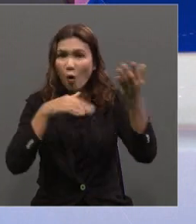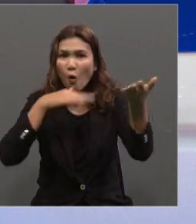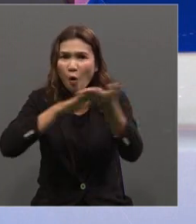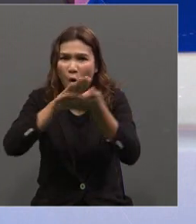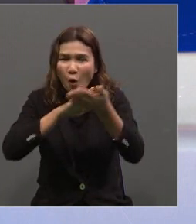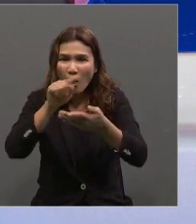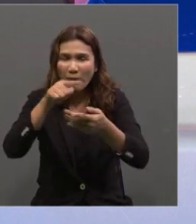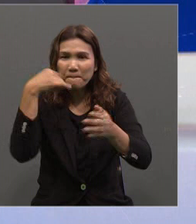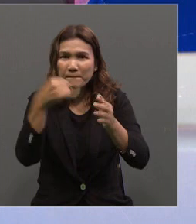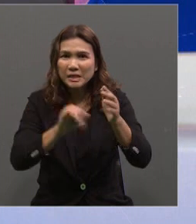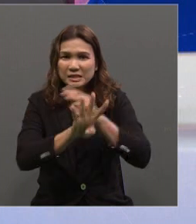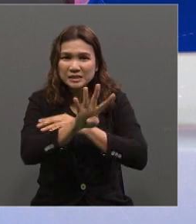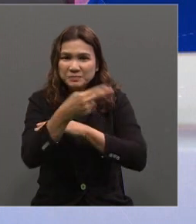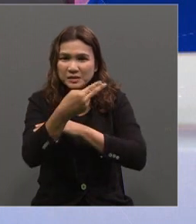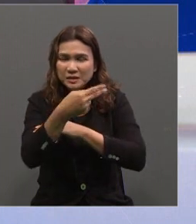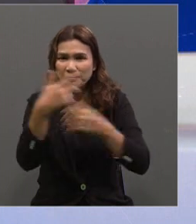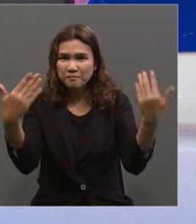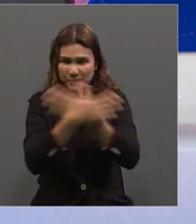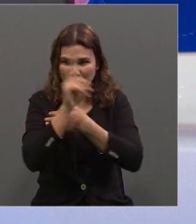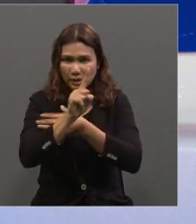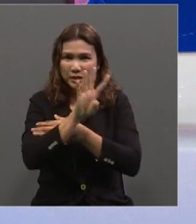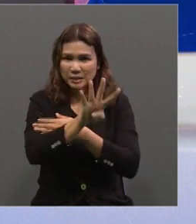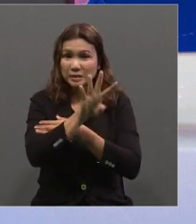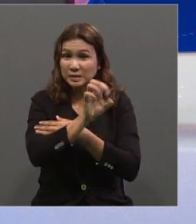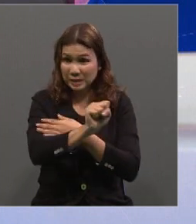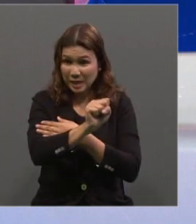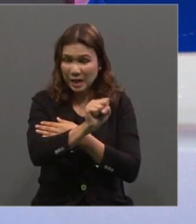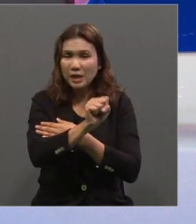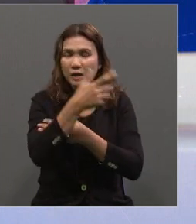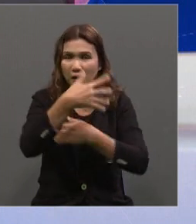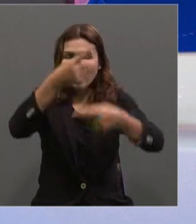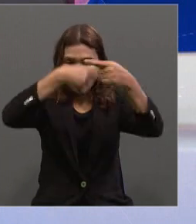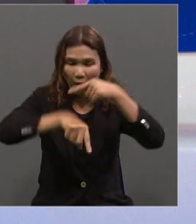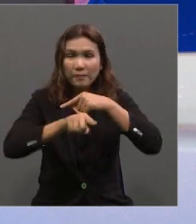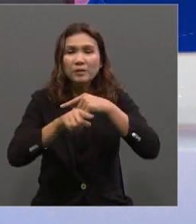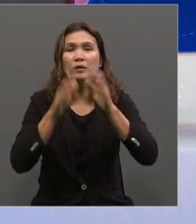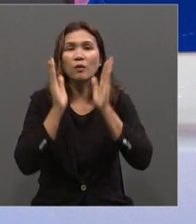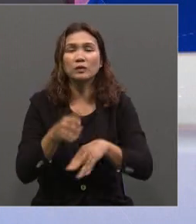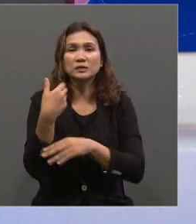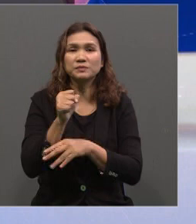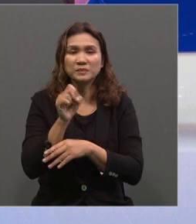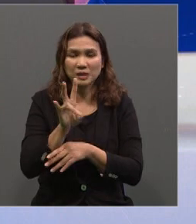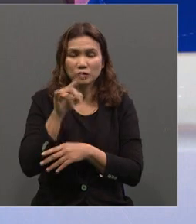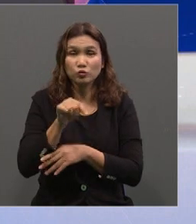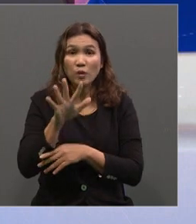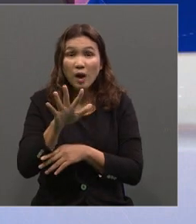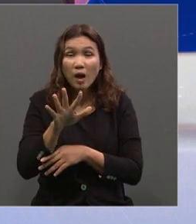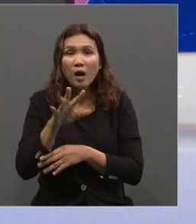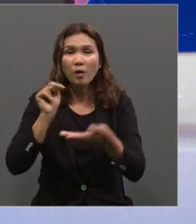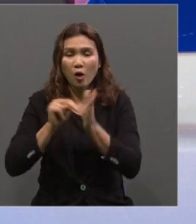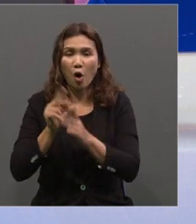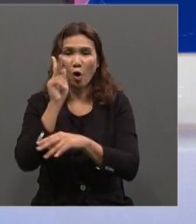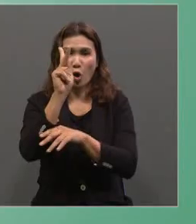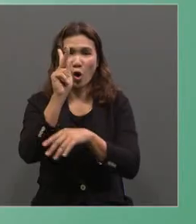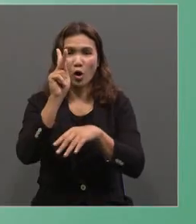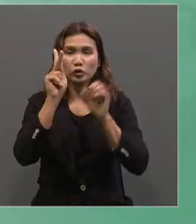ชมกราฟิกเนี่ยเขียน 40,000 ต้องเป็น 400,000 เสียงนะคุณผู้ชมนะเพราะฉะนั้นผลลัพธ์ที่ได้อย่างที่บอกไป 17.5 ดังนั้นพรรคกไก่ก็